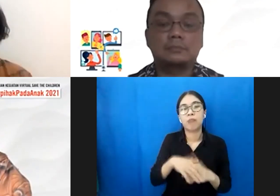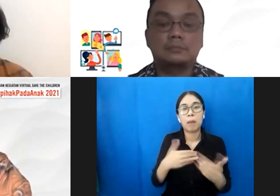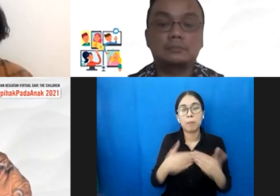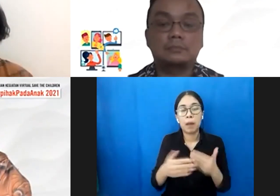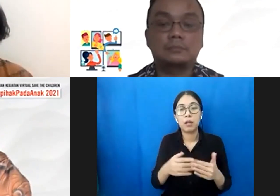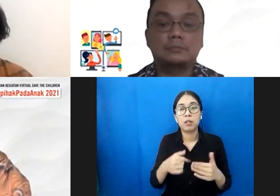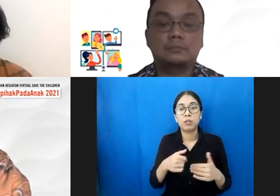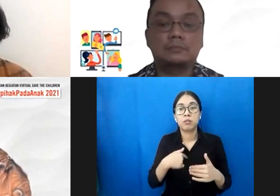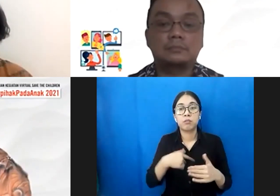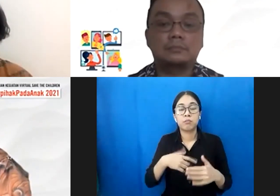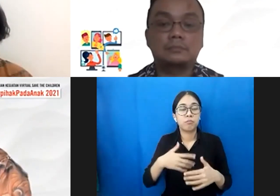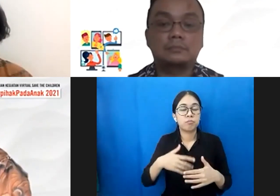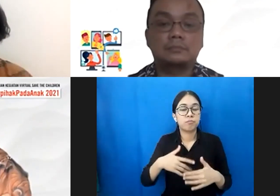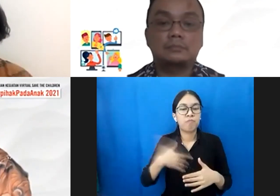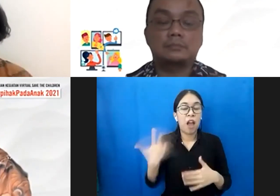yang perlu kita